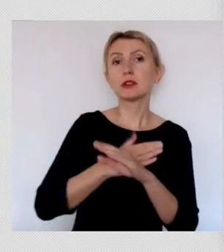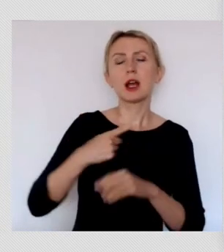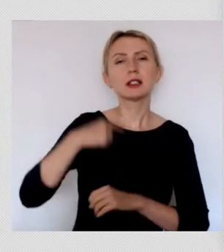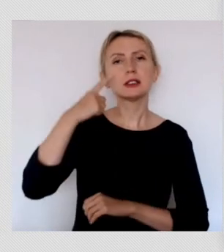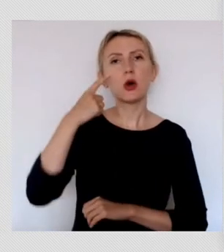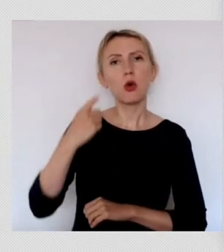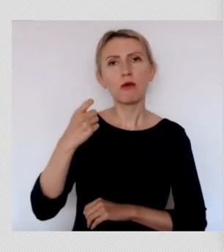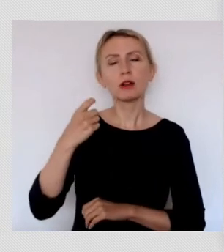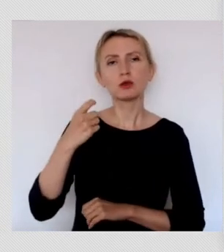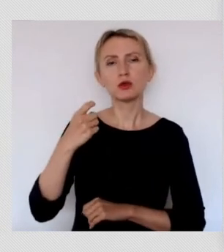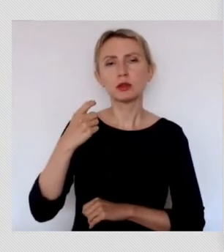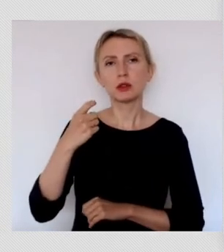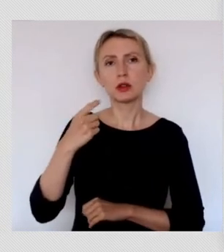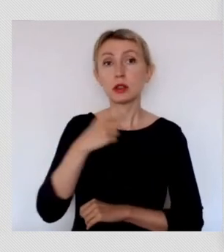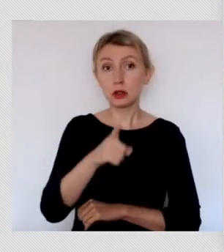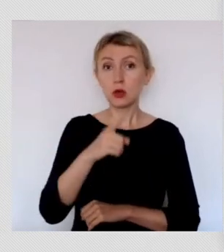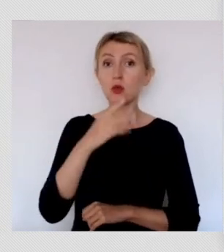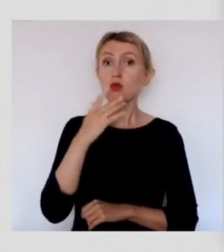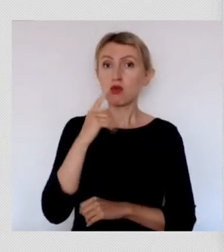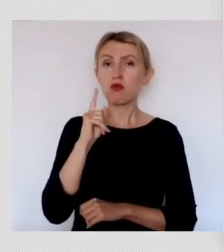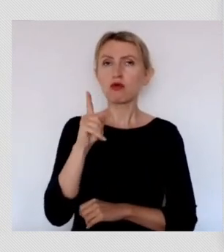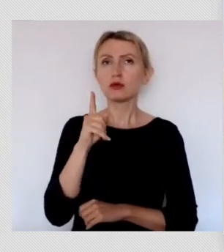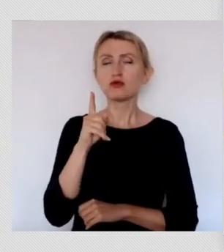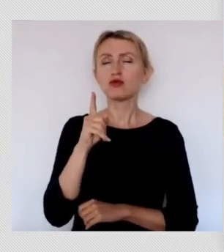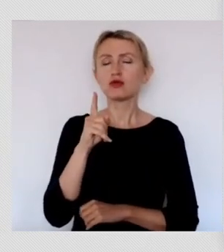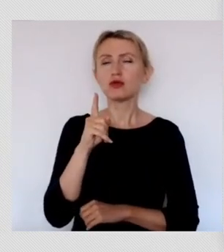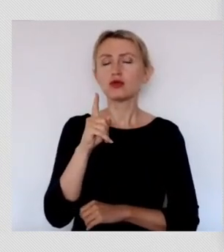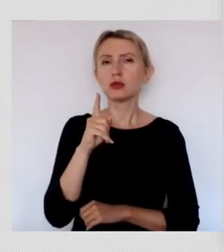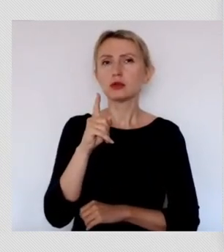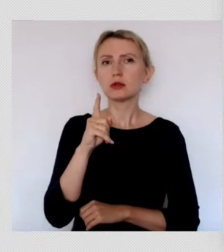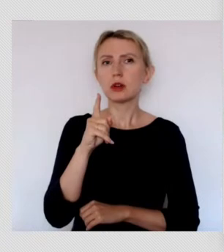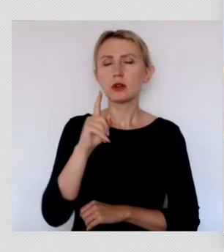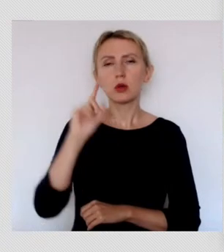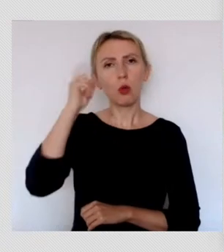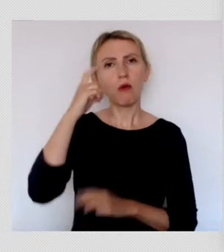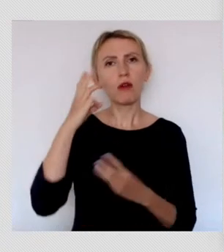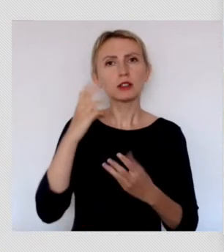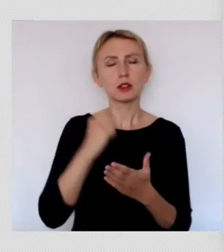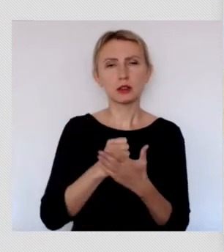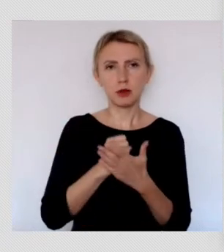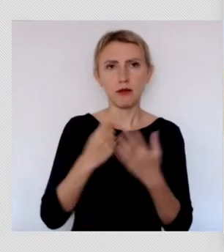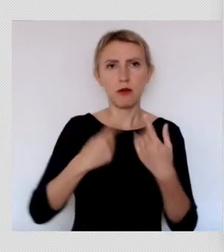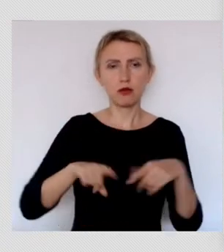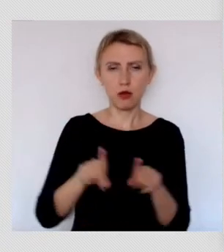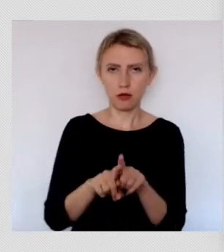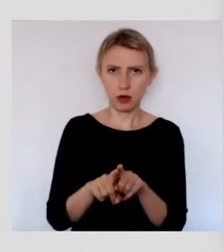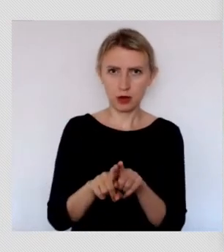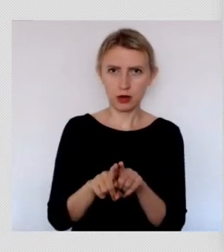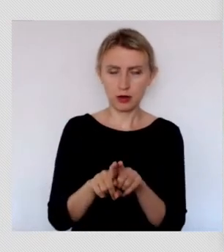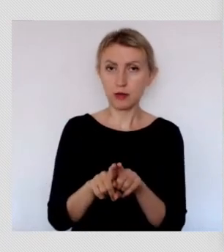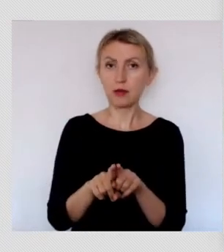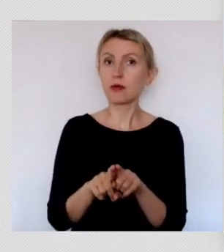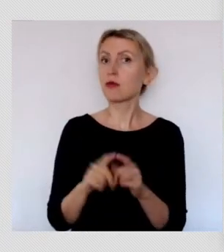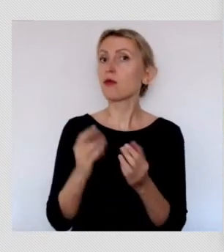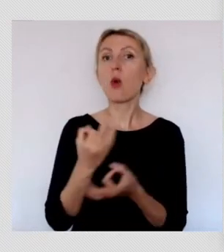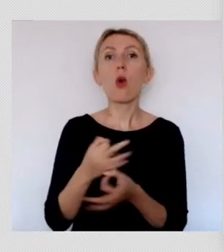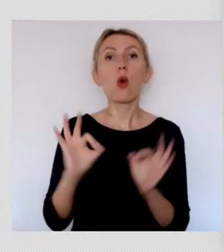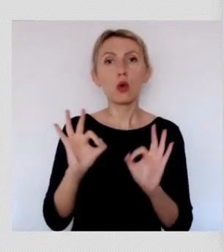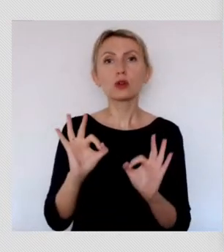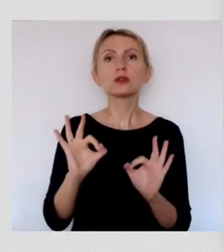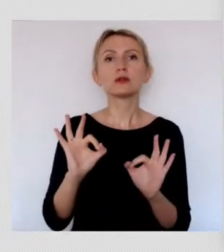to, że mówisz o tym, że zasadniczą sprawą do przeprowadzenia wolnych i